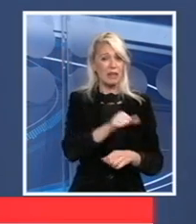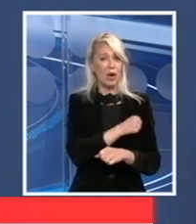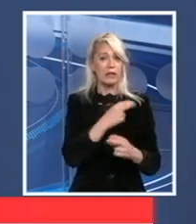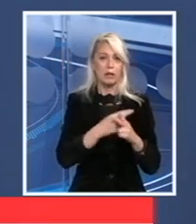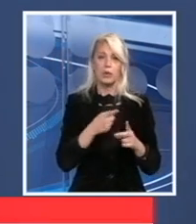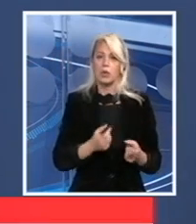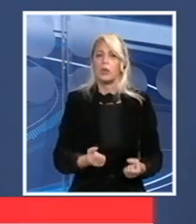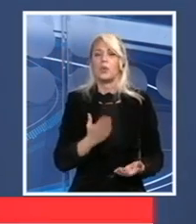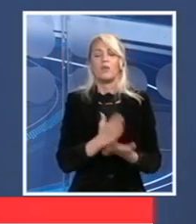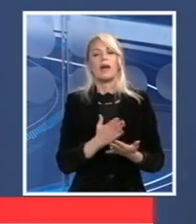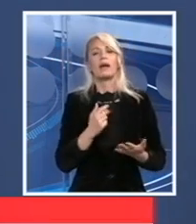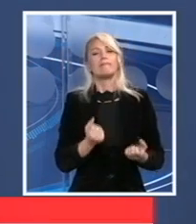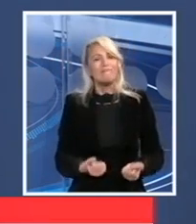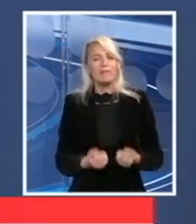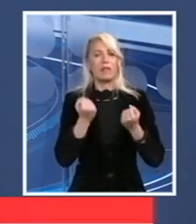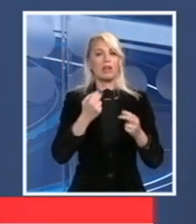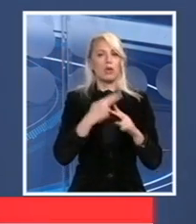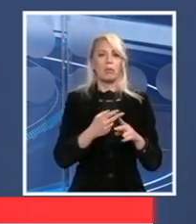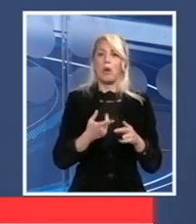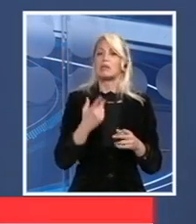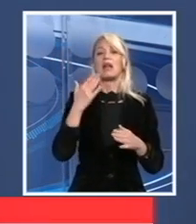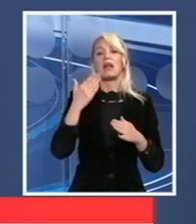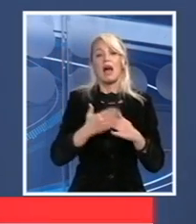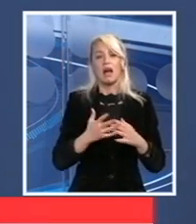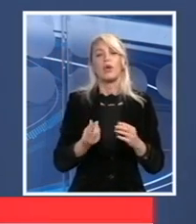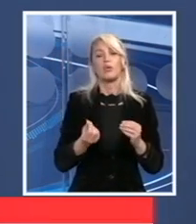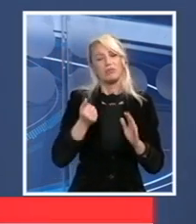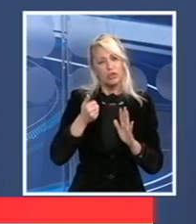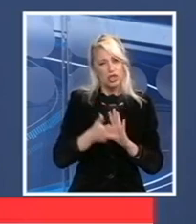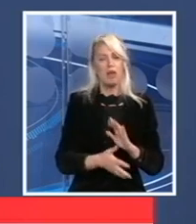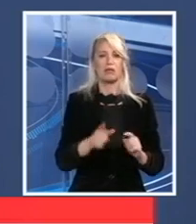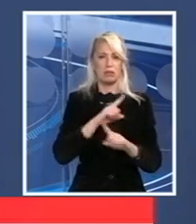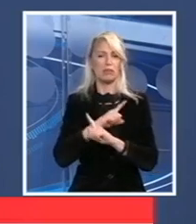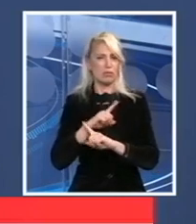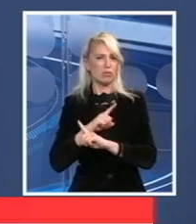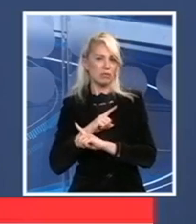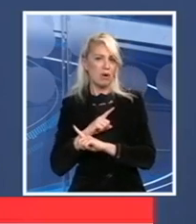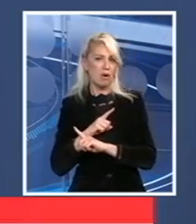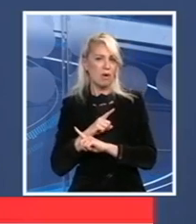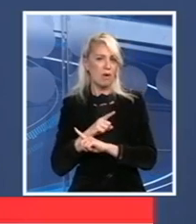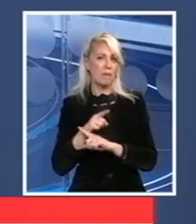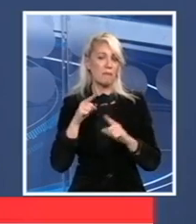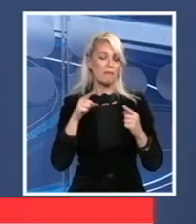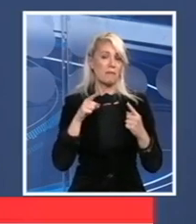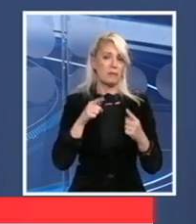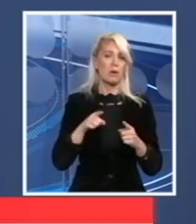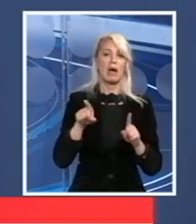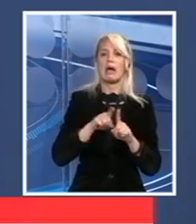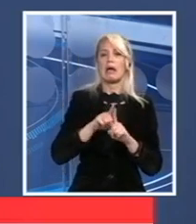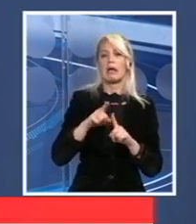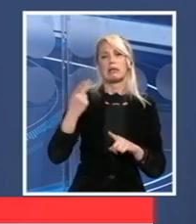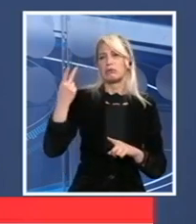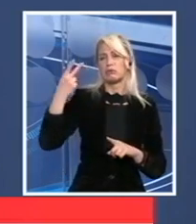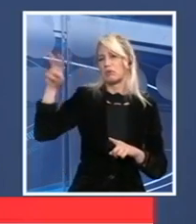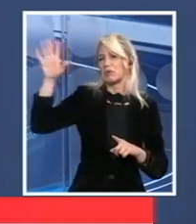ishoda upravo u ovoj grupi, što potvrđuje i zapažanja koje su uočene i u drugim